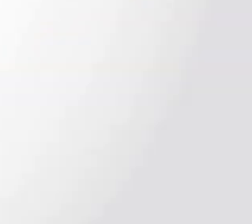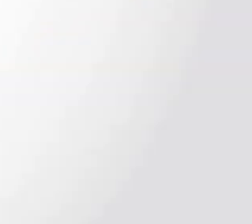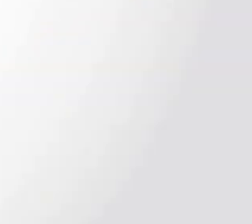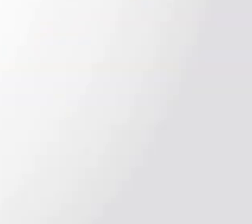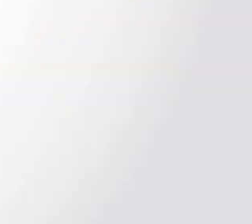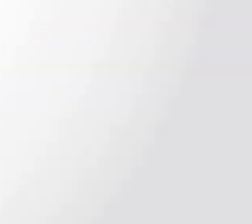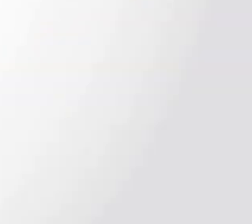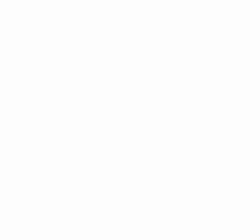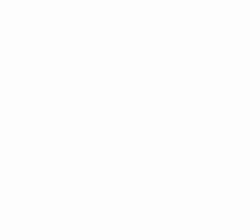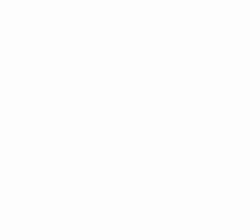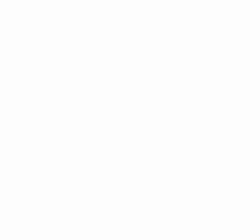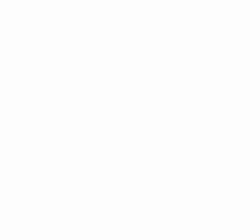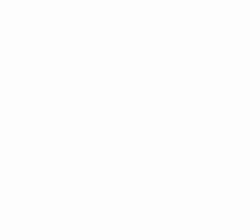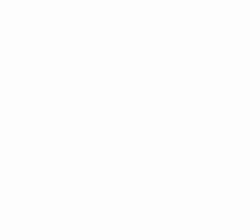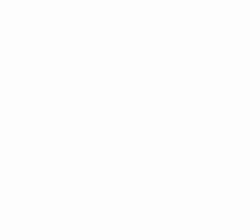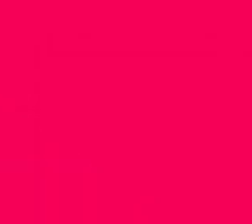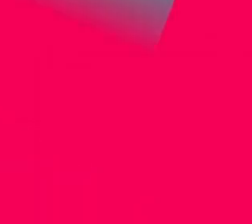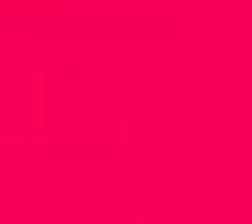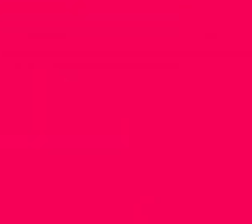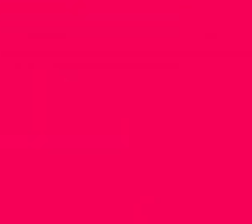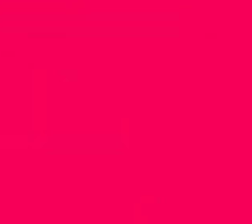TV KPM.